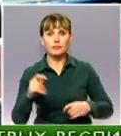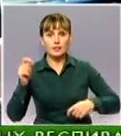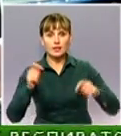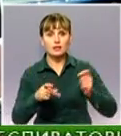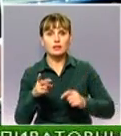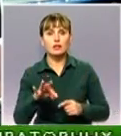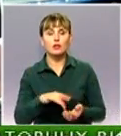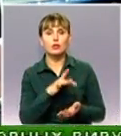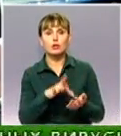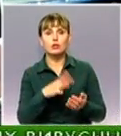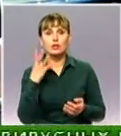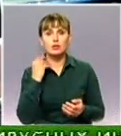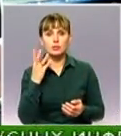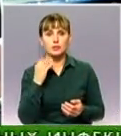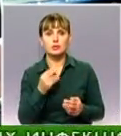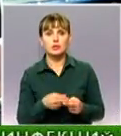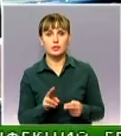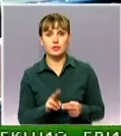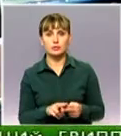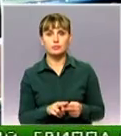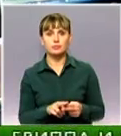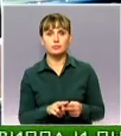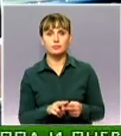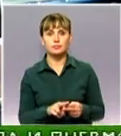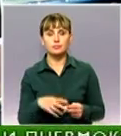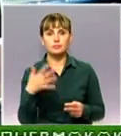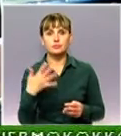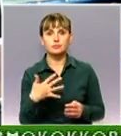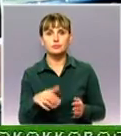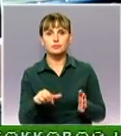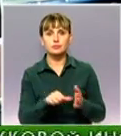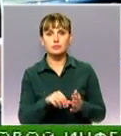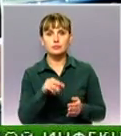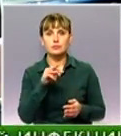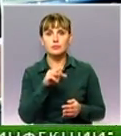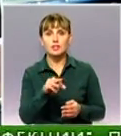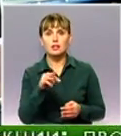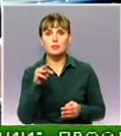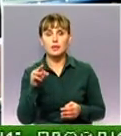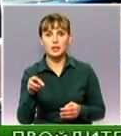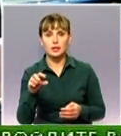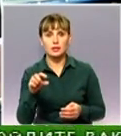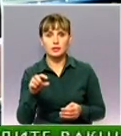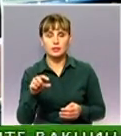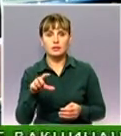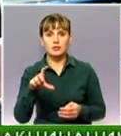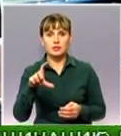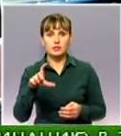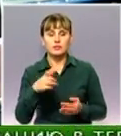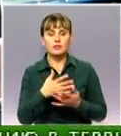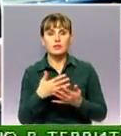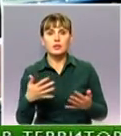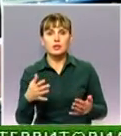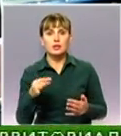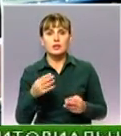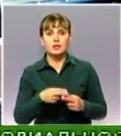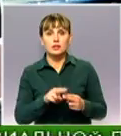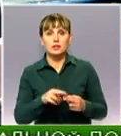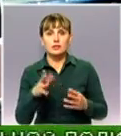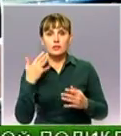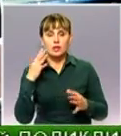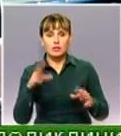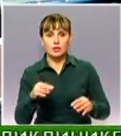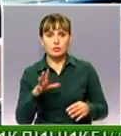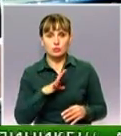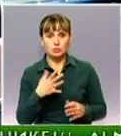города Алматы – это 56 миллиметров. Уже за вот эти дни выпало в